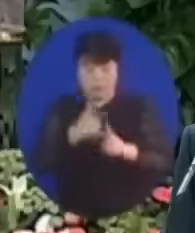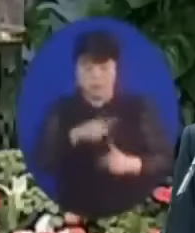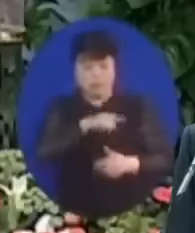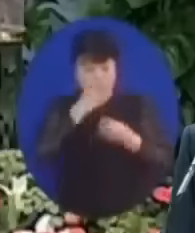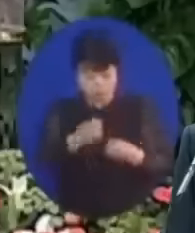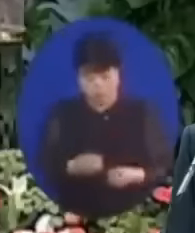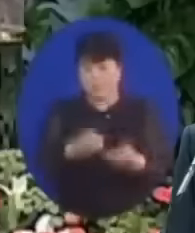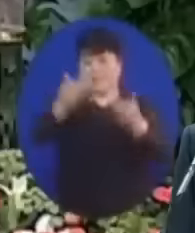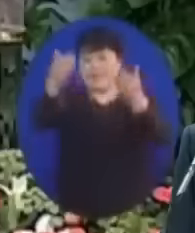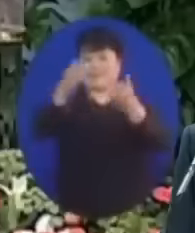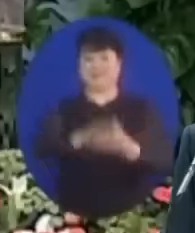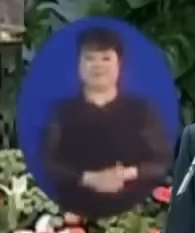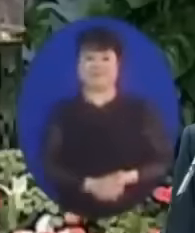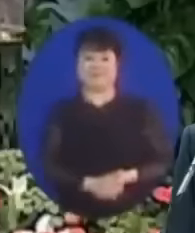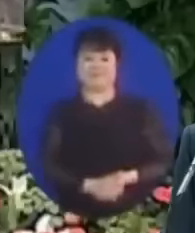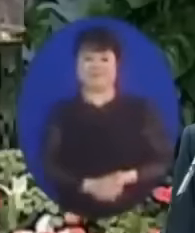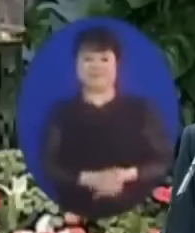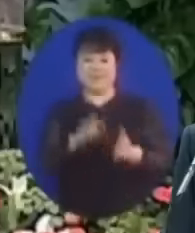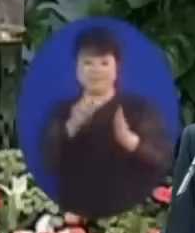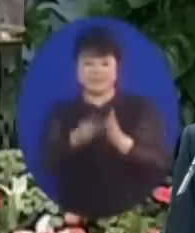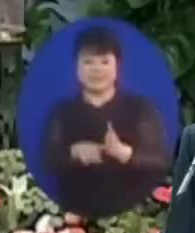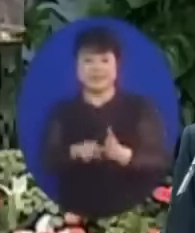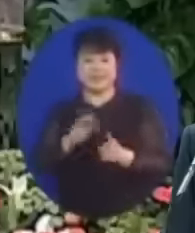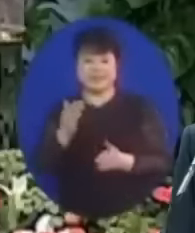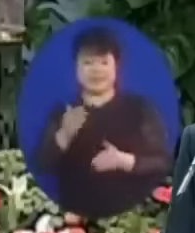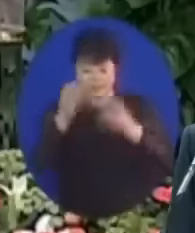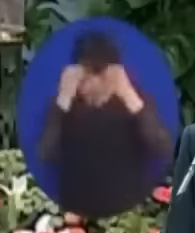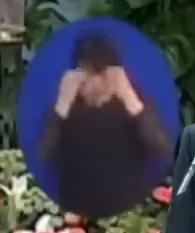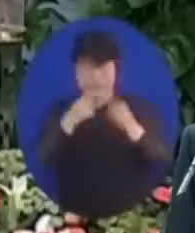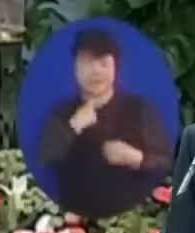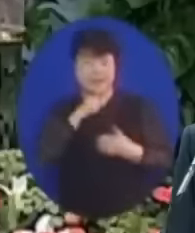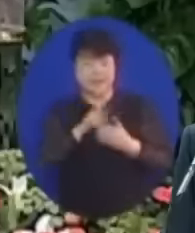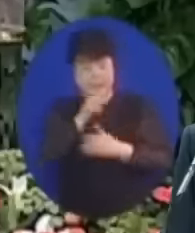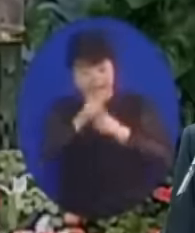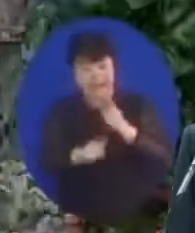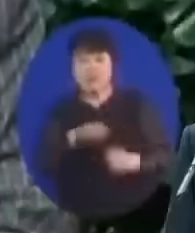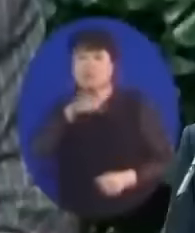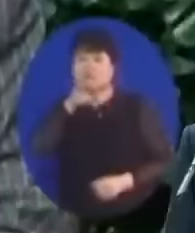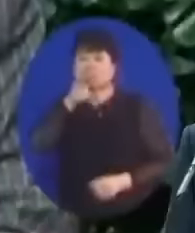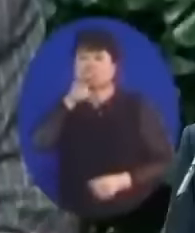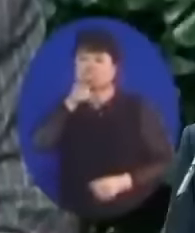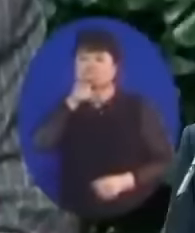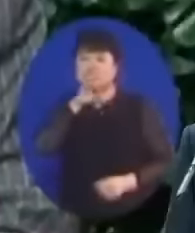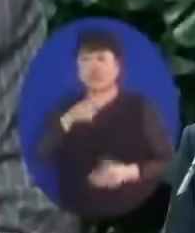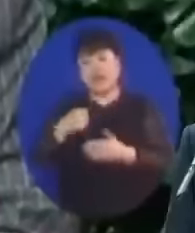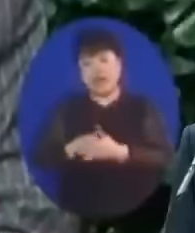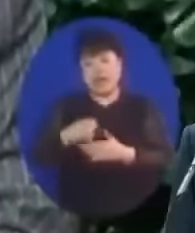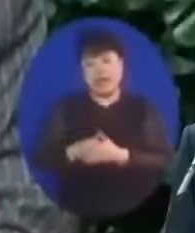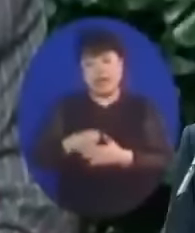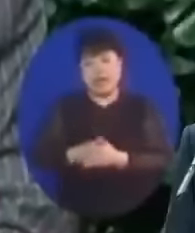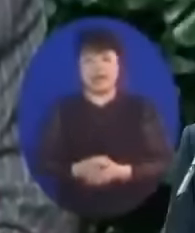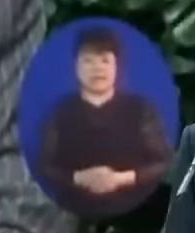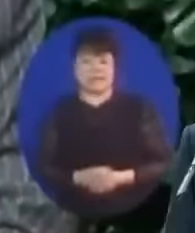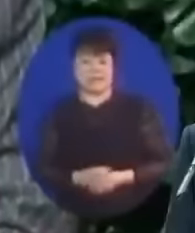이름으로 축복합니다. 이스라엘 백성처럼 고난을 당할 때마다 하나님을 원망하고 불평하고 탄식하고